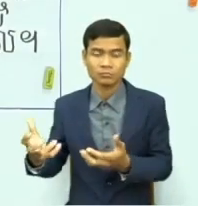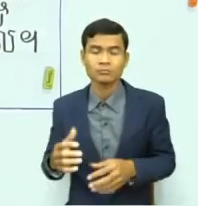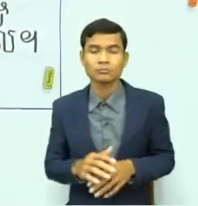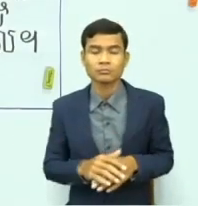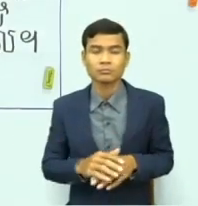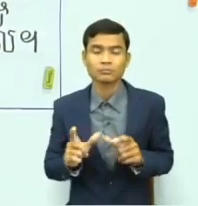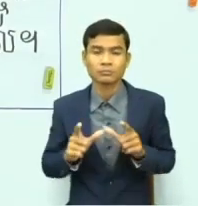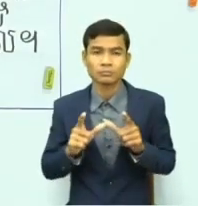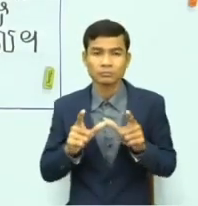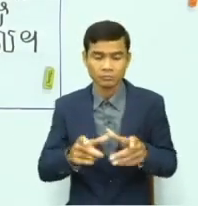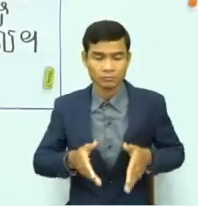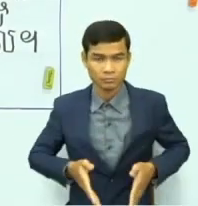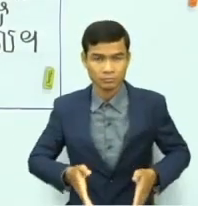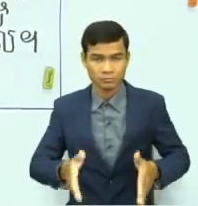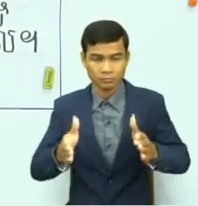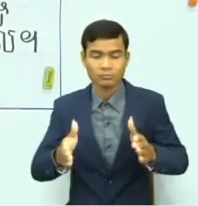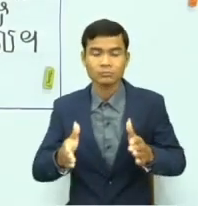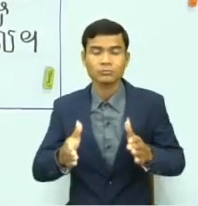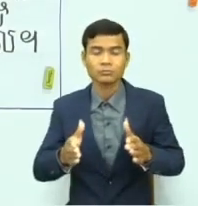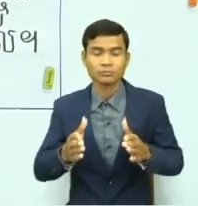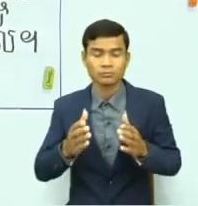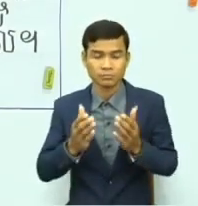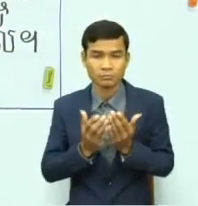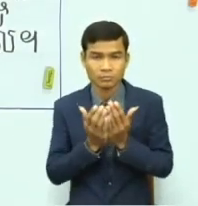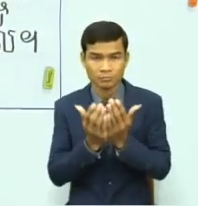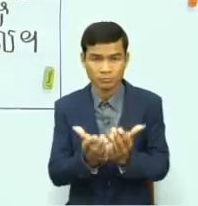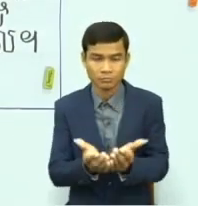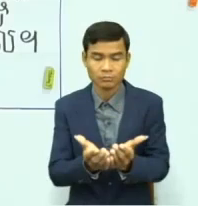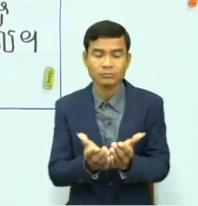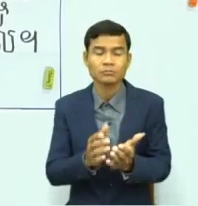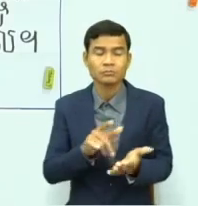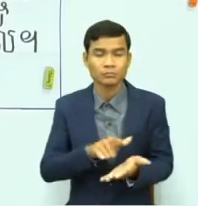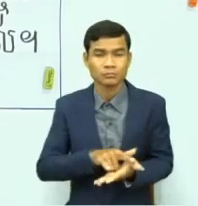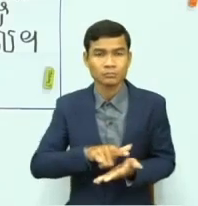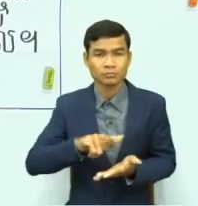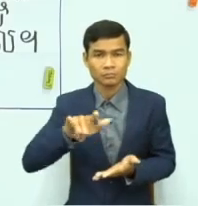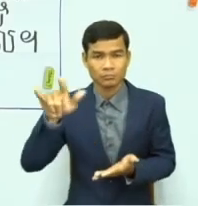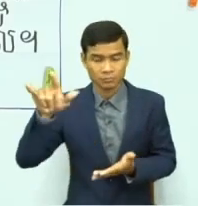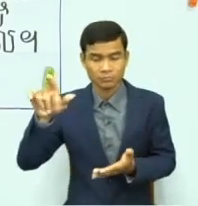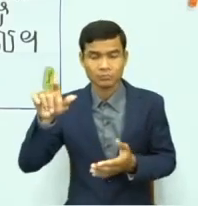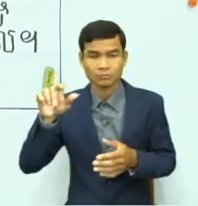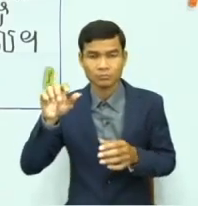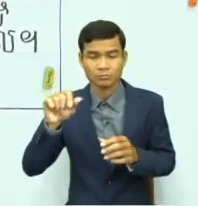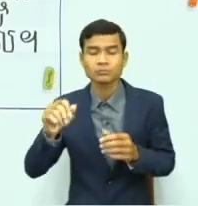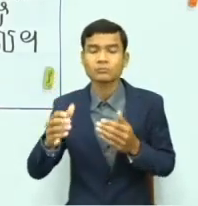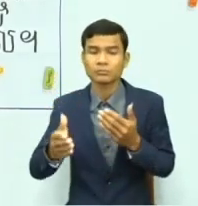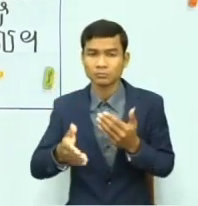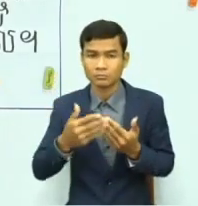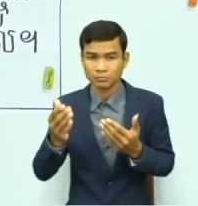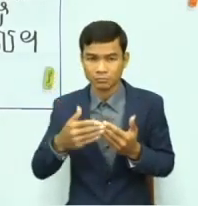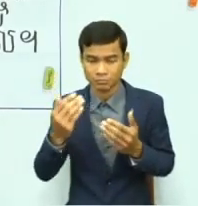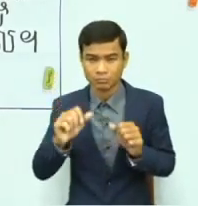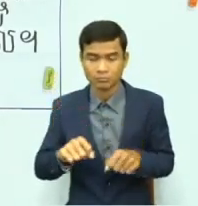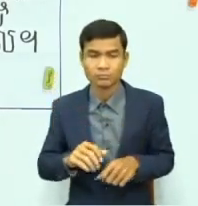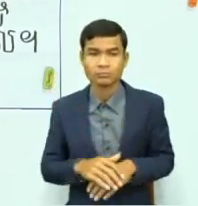tam plei cuộc plei tất nâng plei à cá giang nghĩa